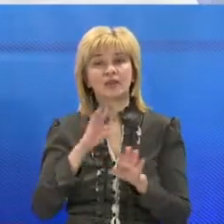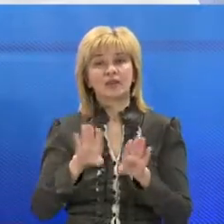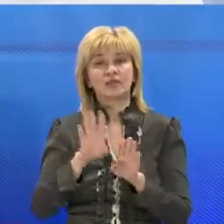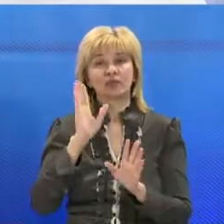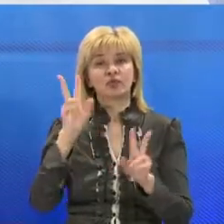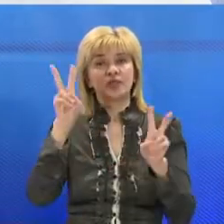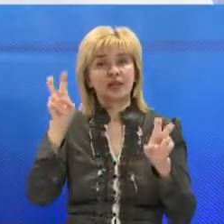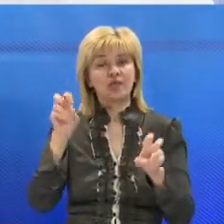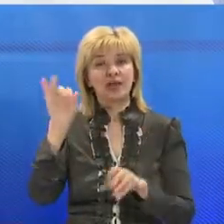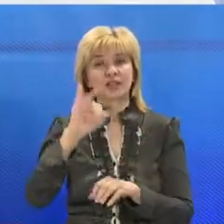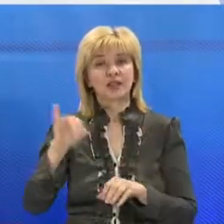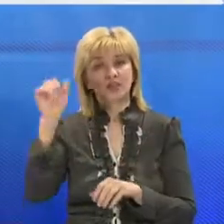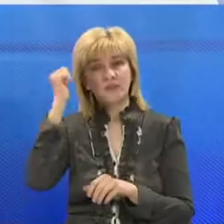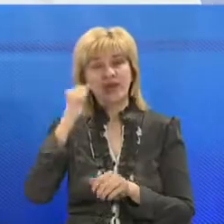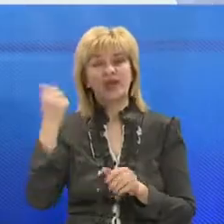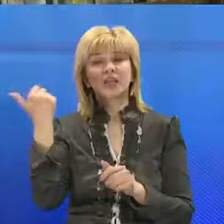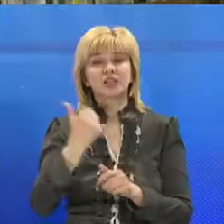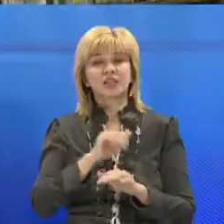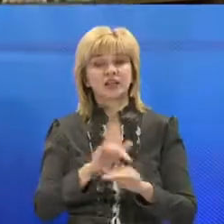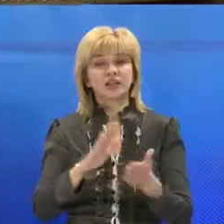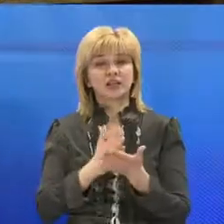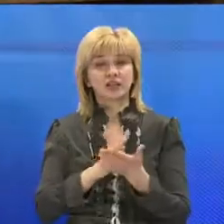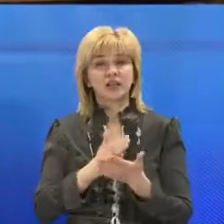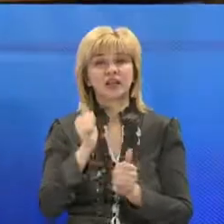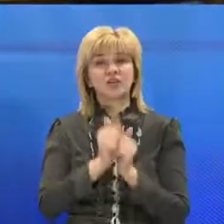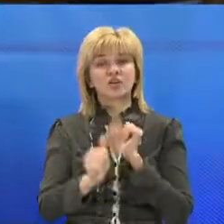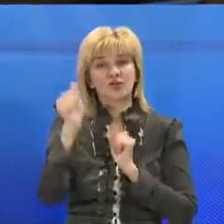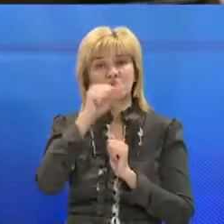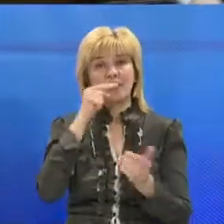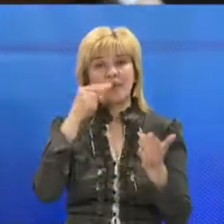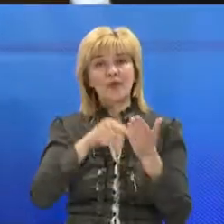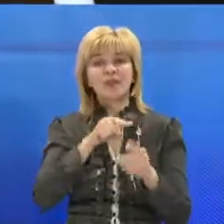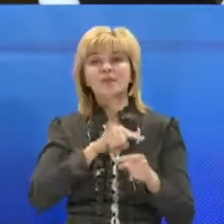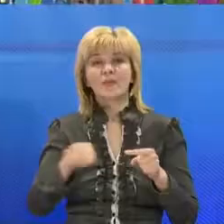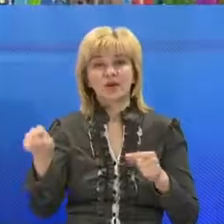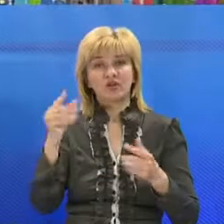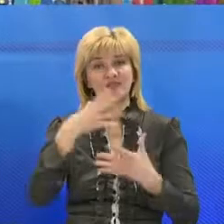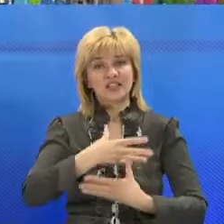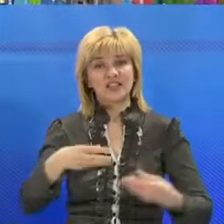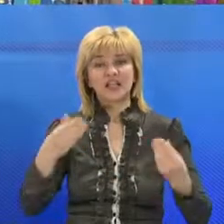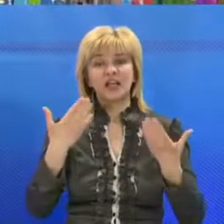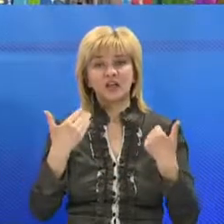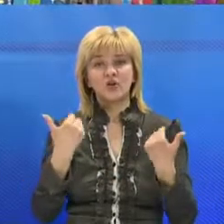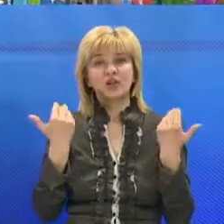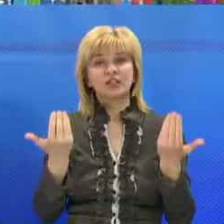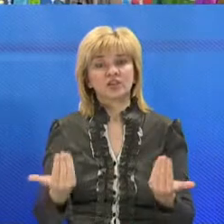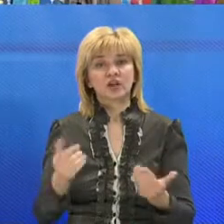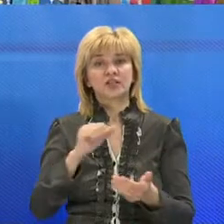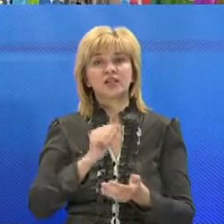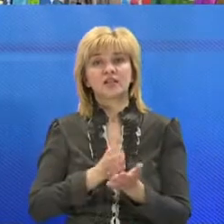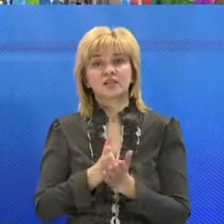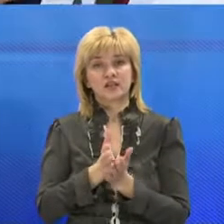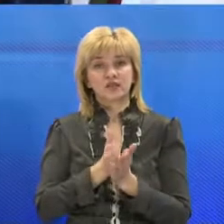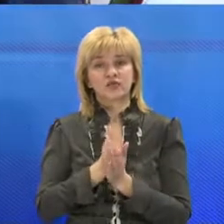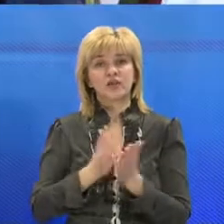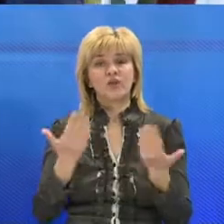Тыдень дитячей книги у Гродни проводится штогод и пропадая на перед весновых каникулов у школьников. Все это заслуженный отпашынок от